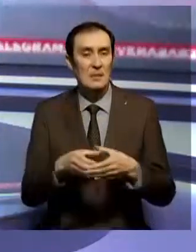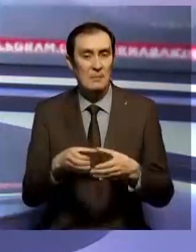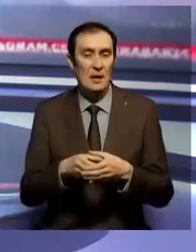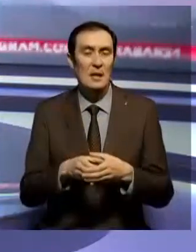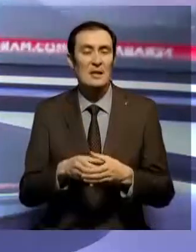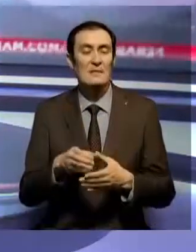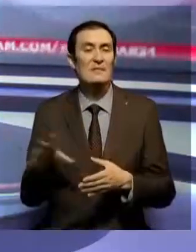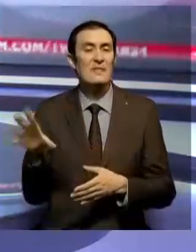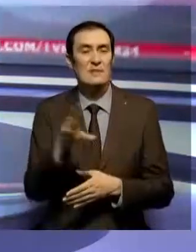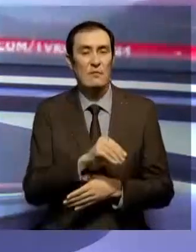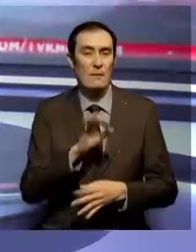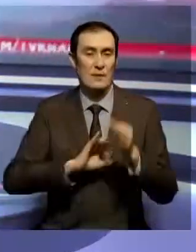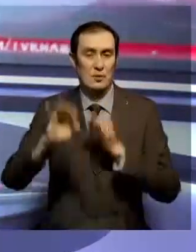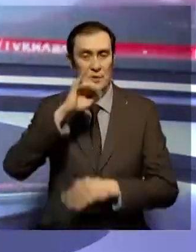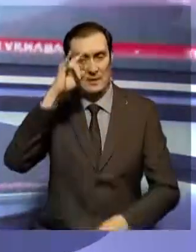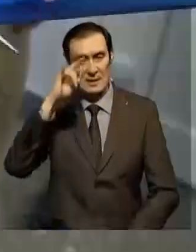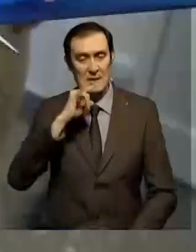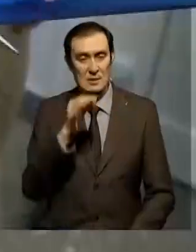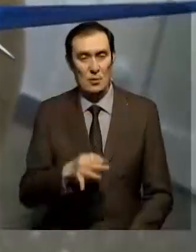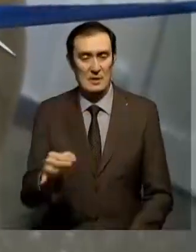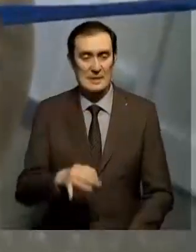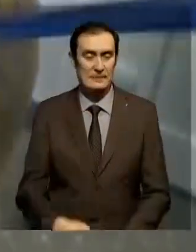риска со всего Восточного Казахстана